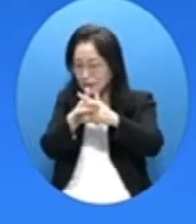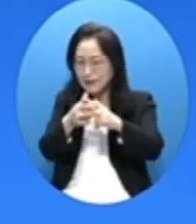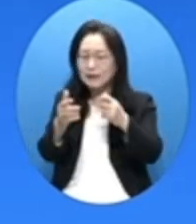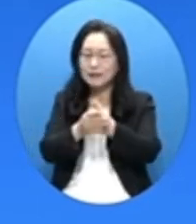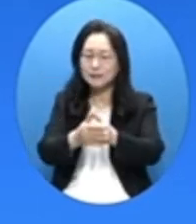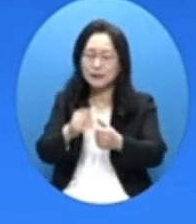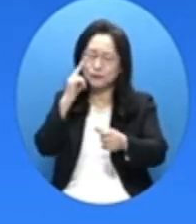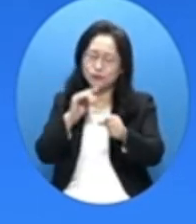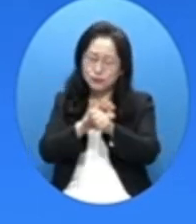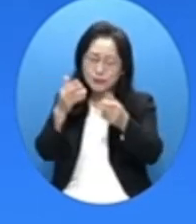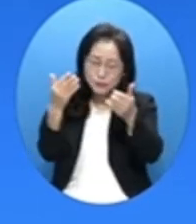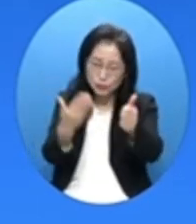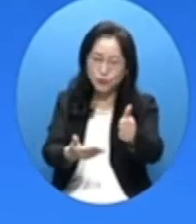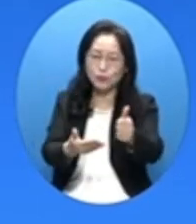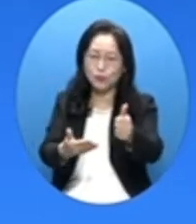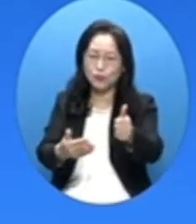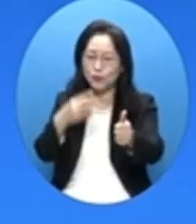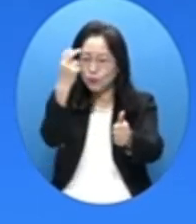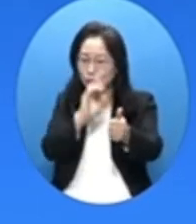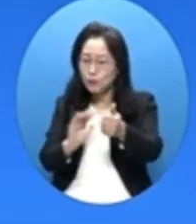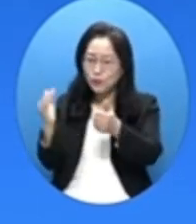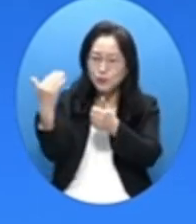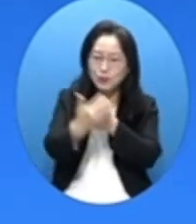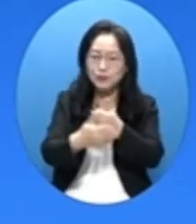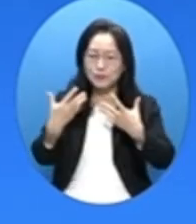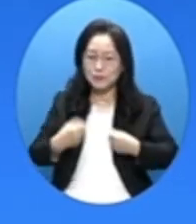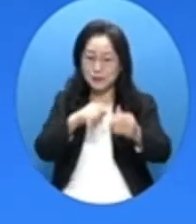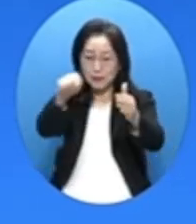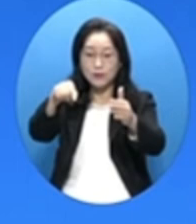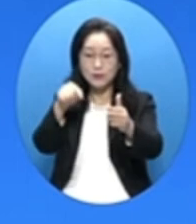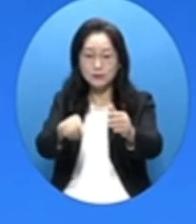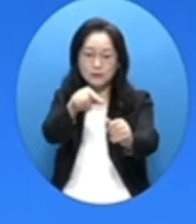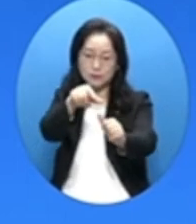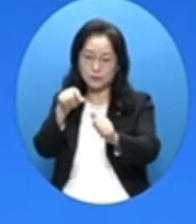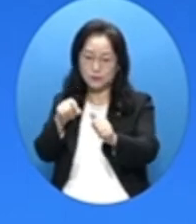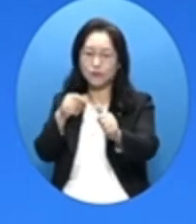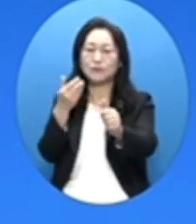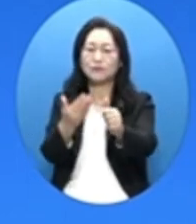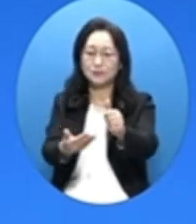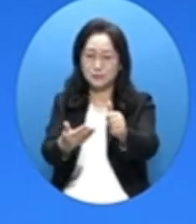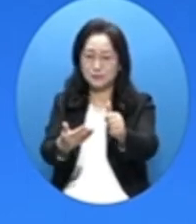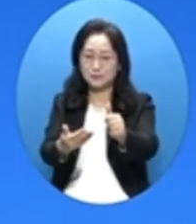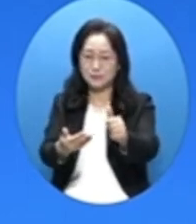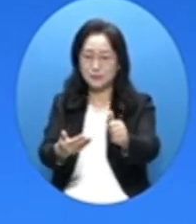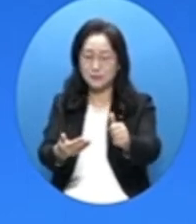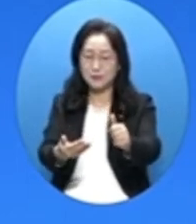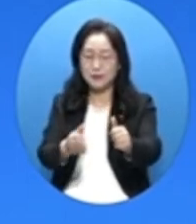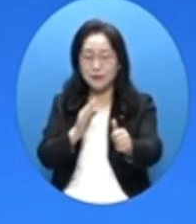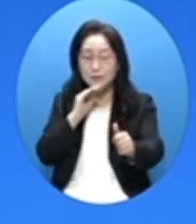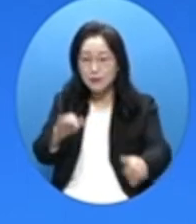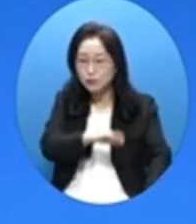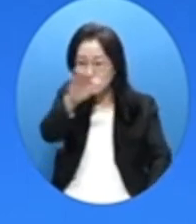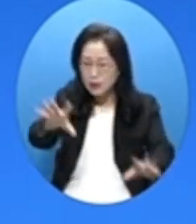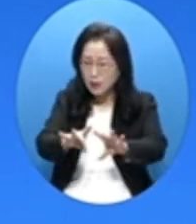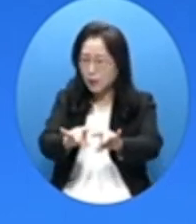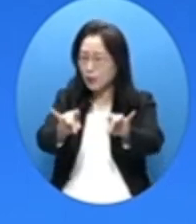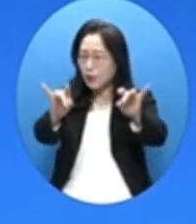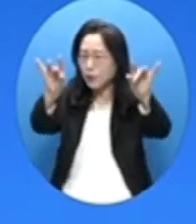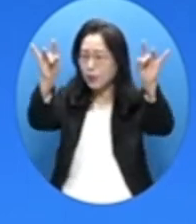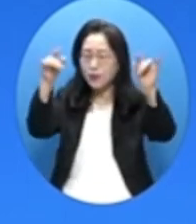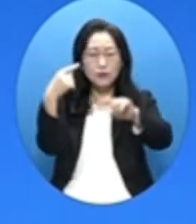우리를 돌보시며 절망해서 건져 주시는 것입니다 주님 우리가 먼지 같은 존재임을 알고